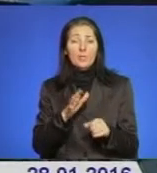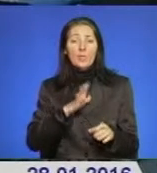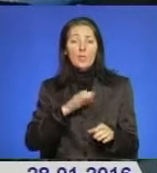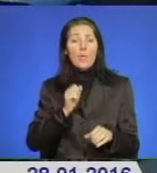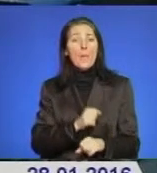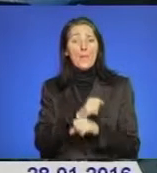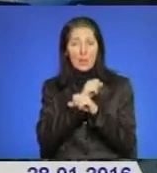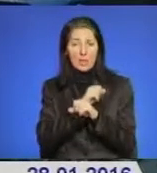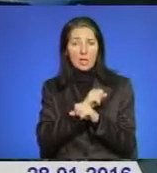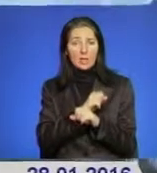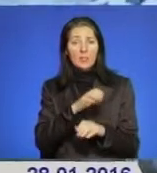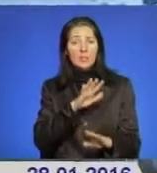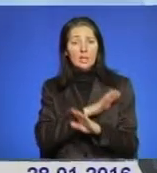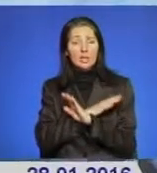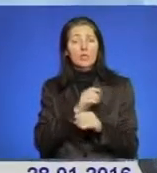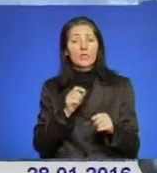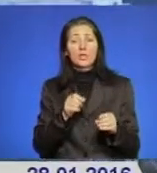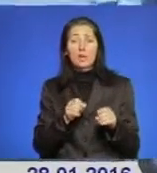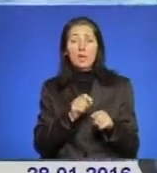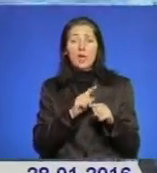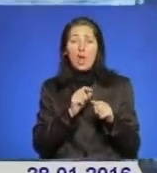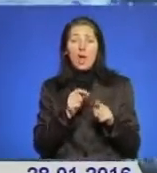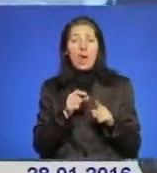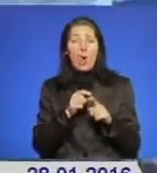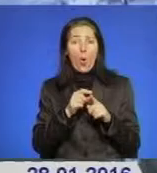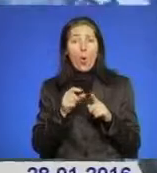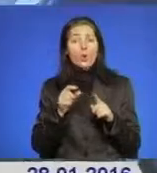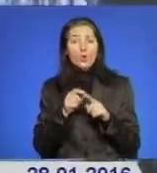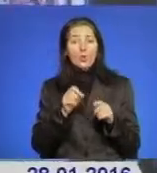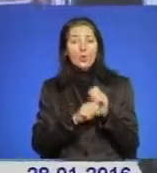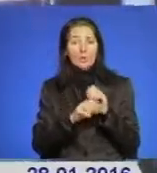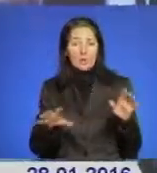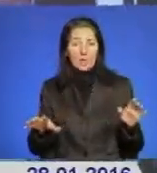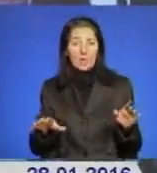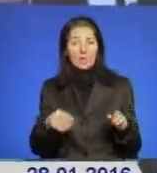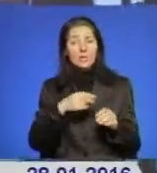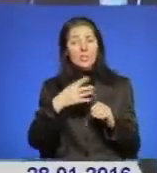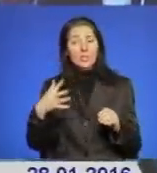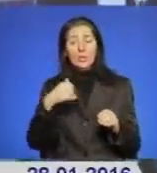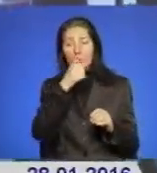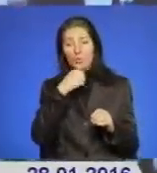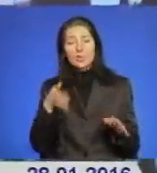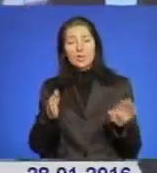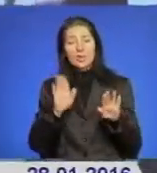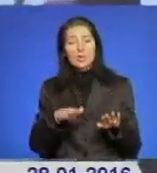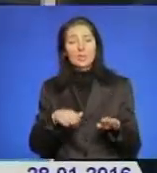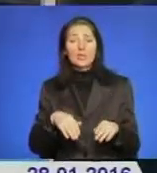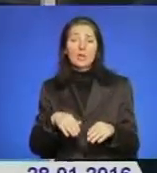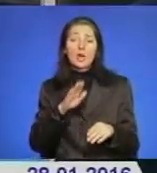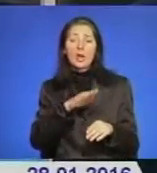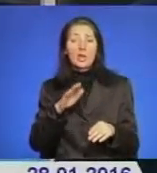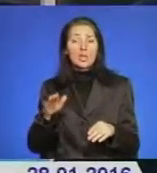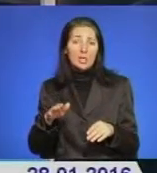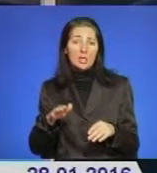у 2014-му. Залишилися батьки, сестра, братик, дружина і донечка. Залишилися світлини. У